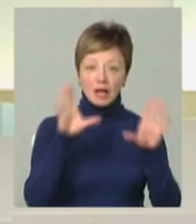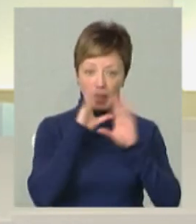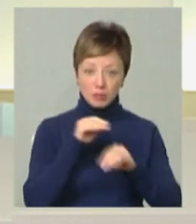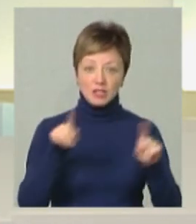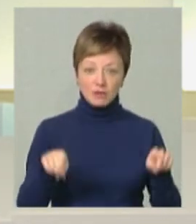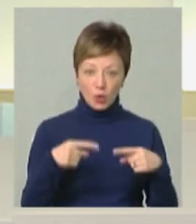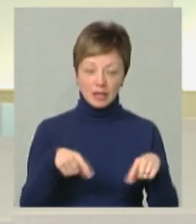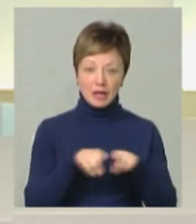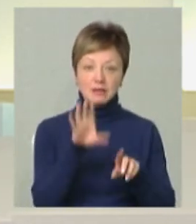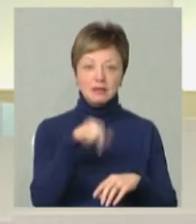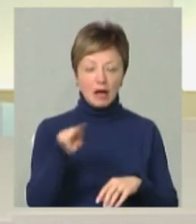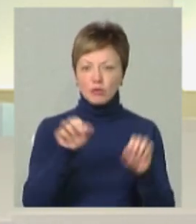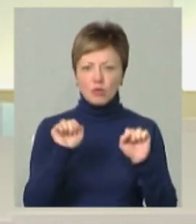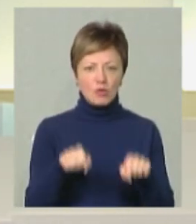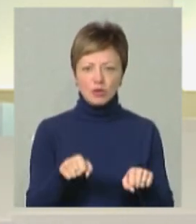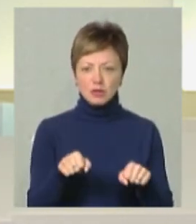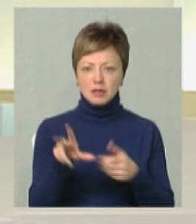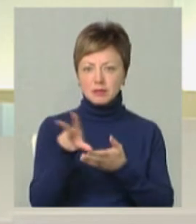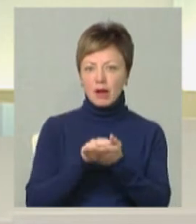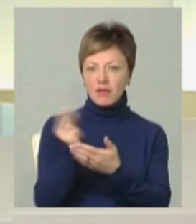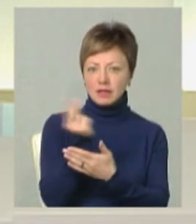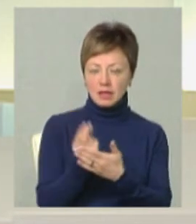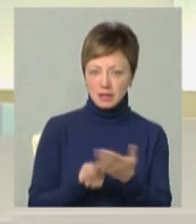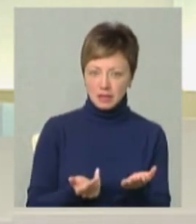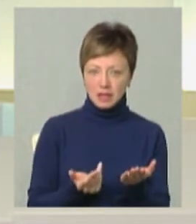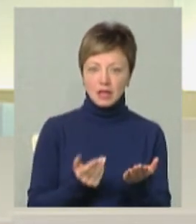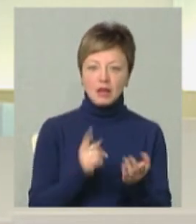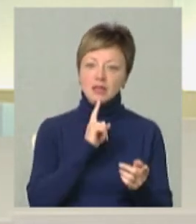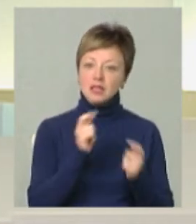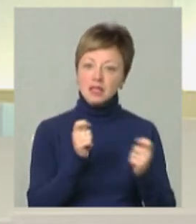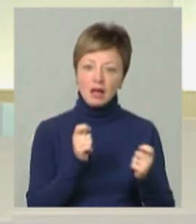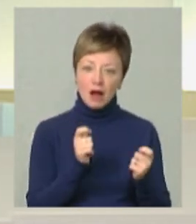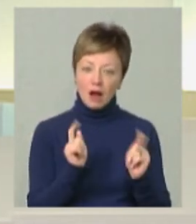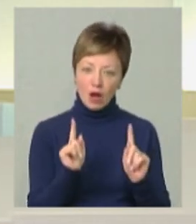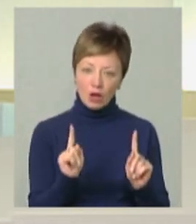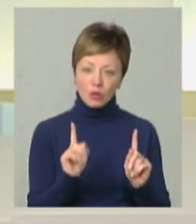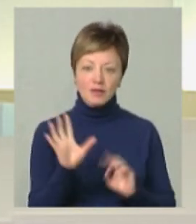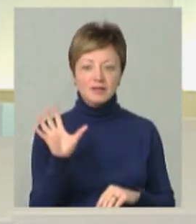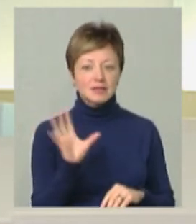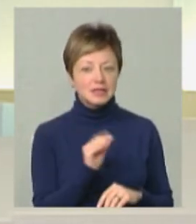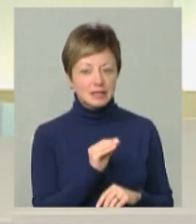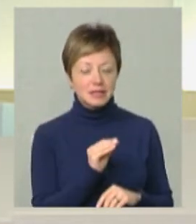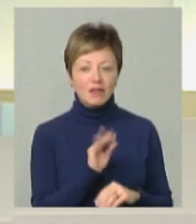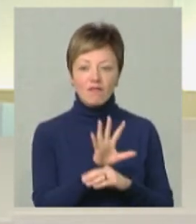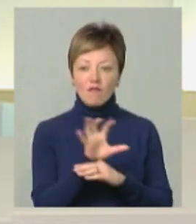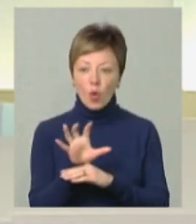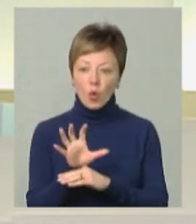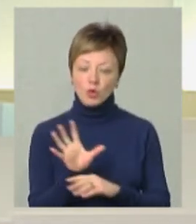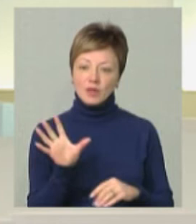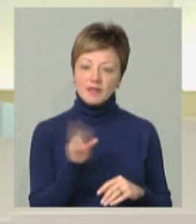створити такий сад. Вона може його змалювати з картинки, хоча застерігаю, всі фото і